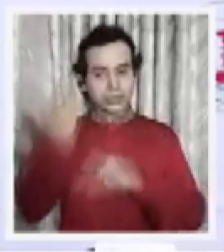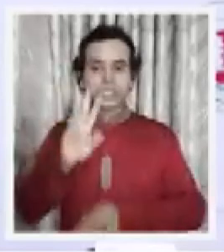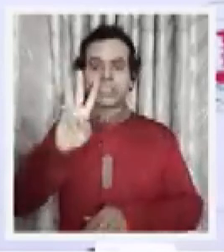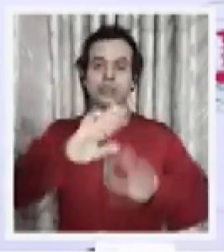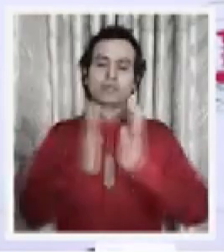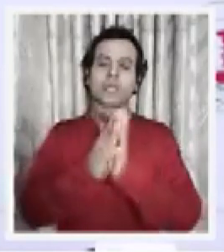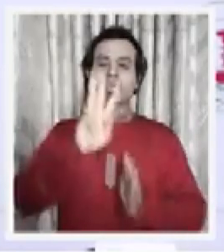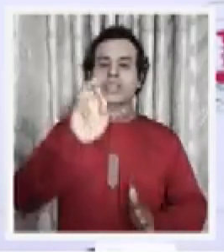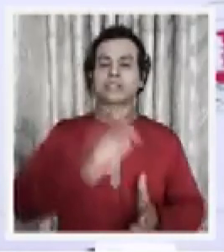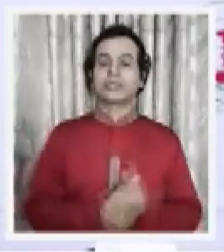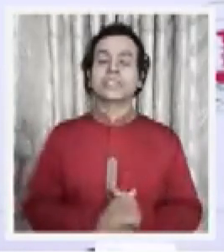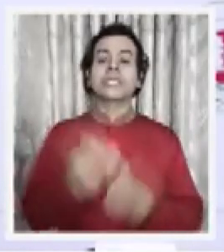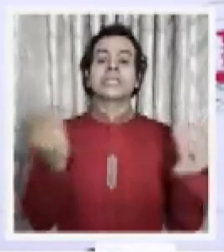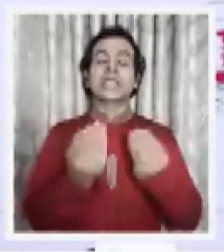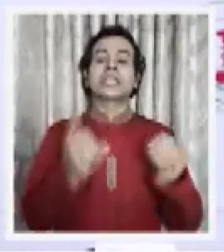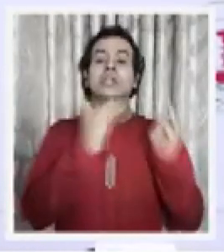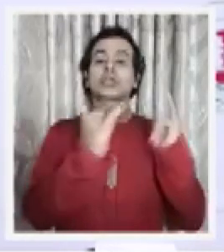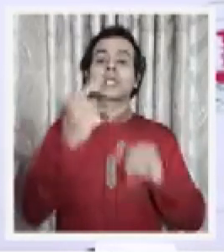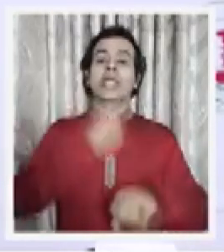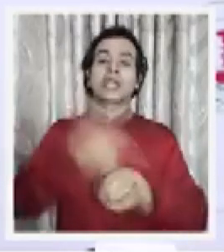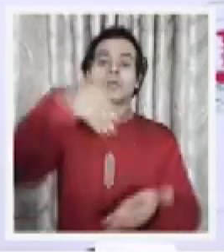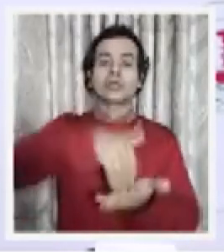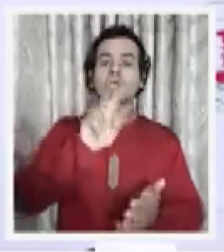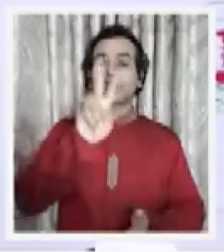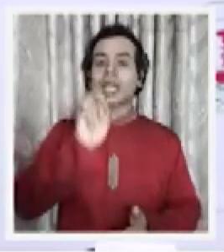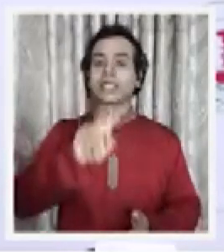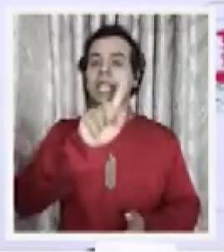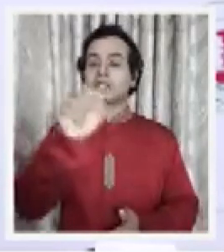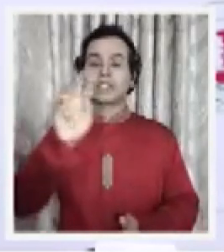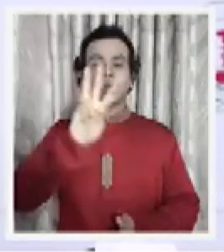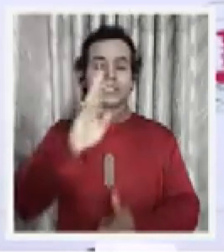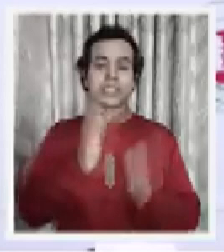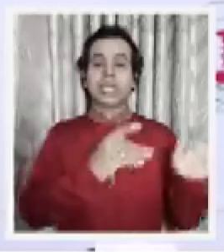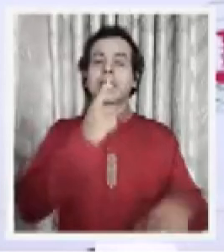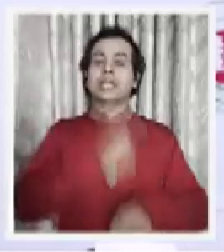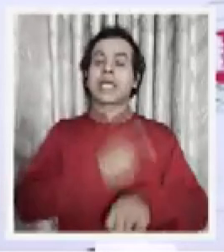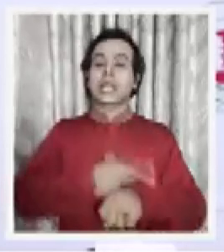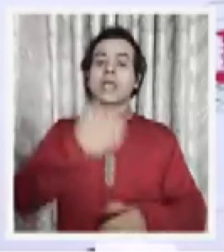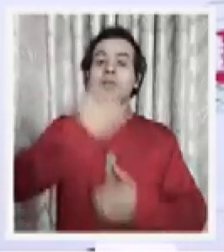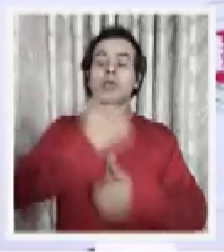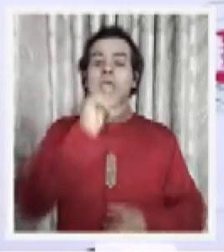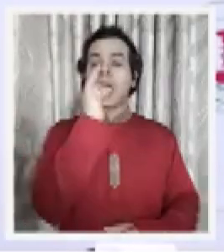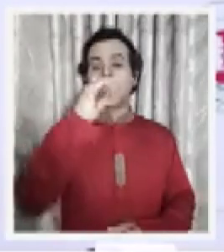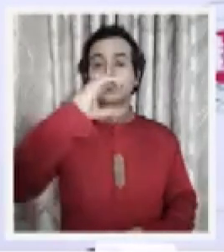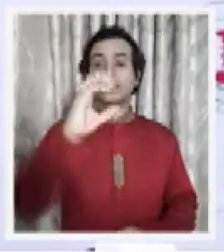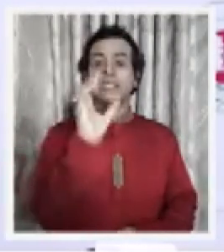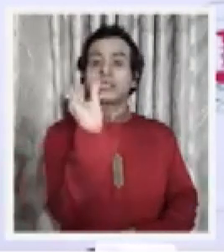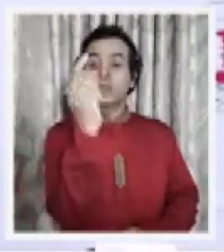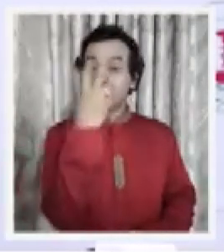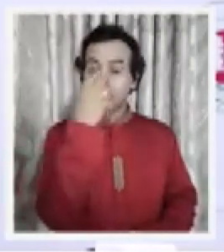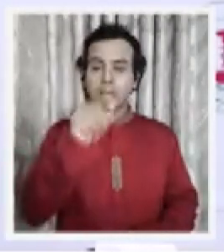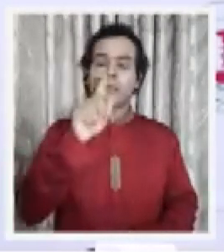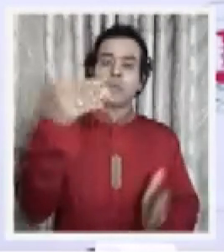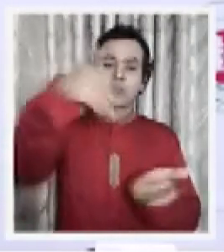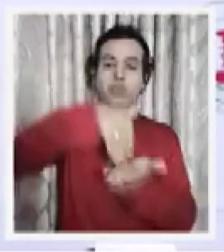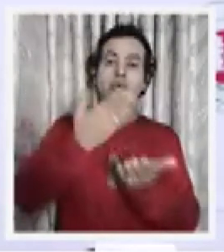হাসপাতালের তথ্য, ঢাকা মহানগরী সাধারণ সজ্জায় রোগী ভর্তি আছে 2,103 জন এবং ঢাকা মহানগরীর আইসিইউ সজ্জায় রোগী